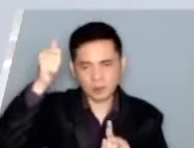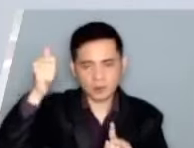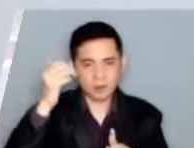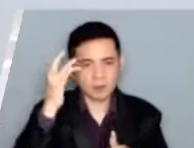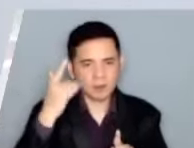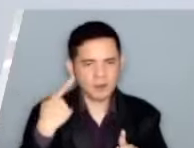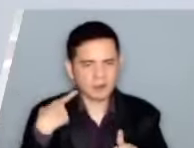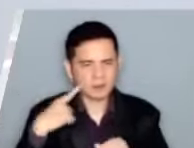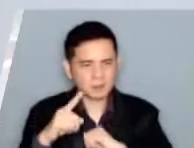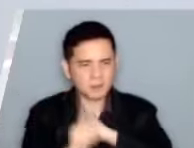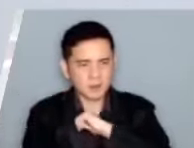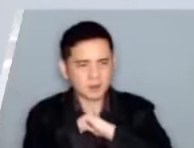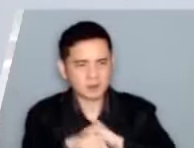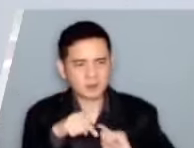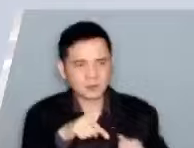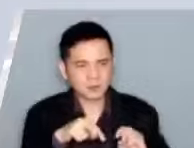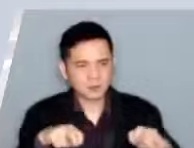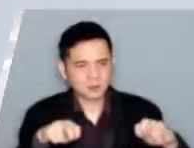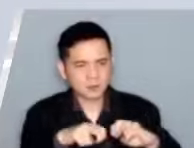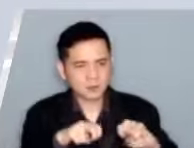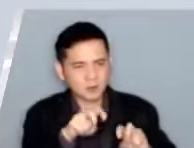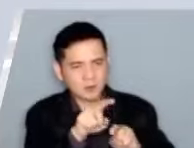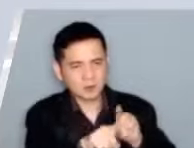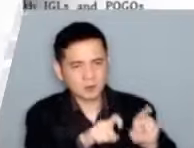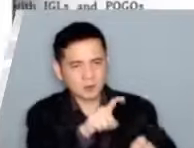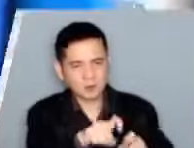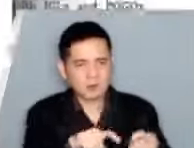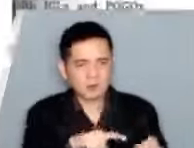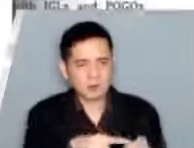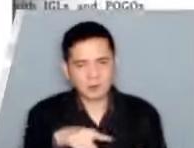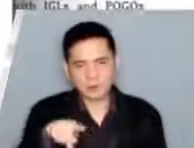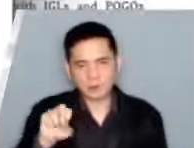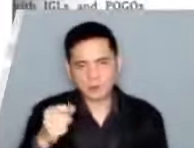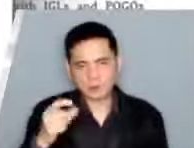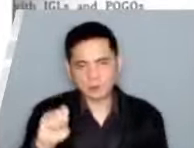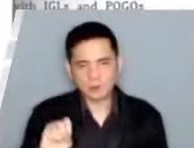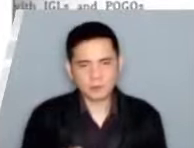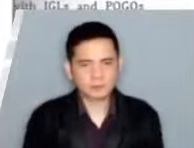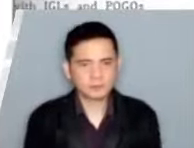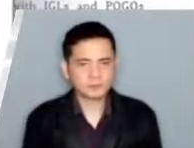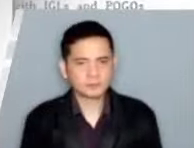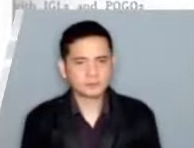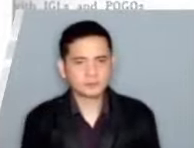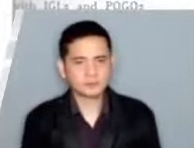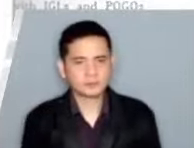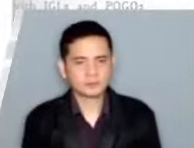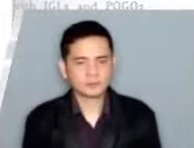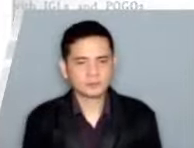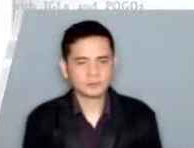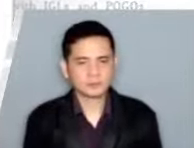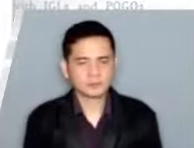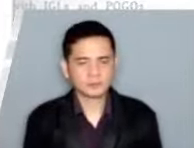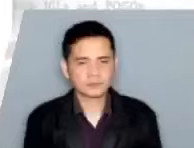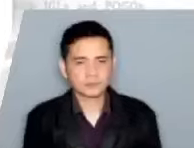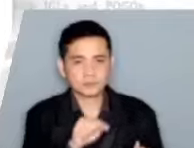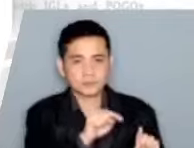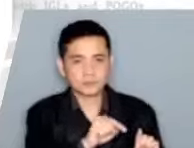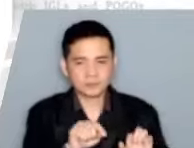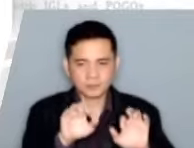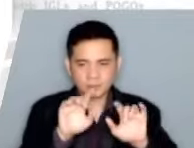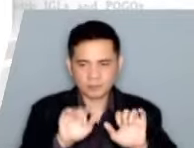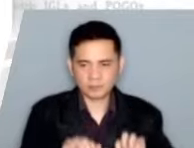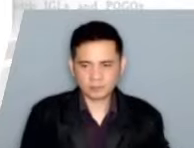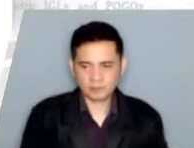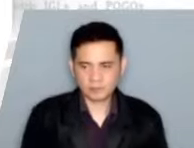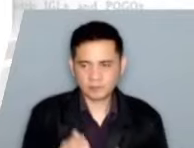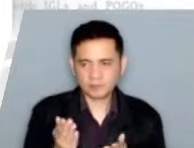na nag-iimbestiga sa mga ilegal na pogo. Sa pamamagitan ng kanyang anak na si Bianca, naghain ang petisyon si Harry Roque para sa writ